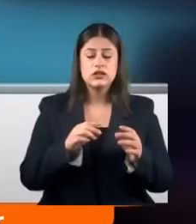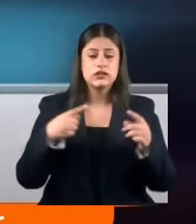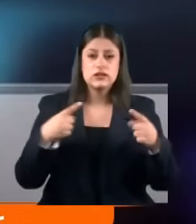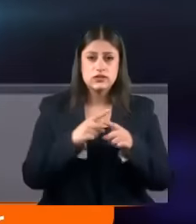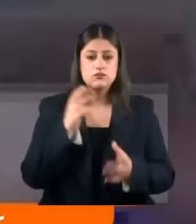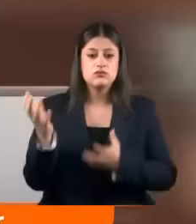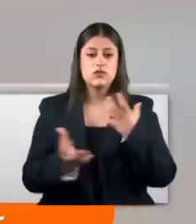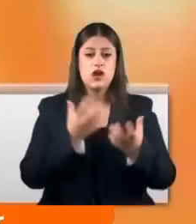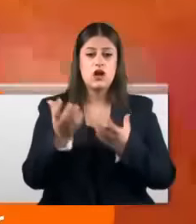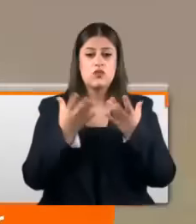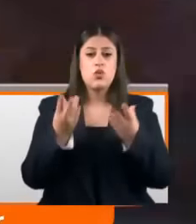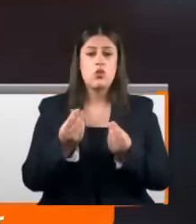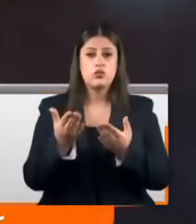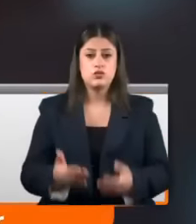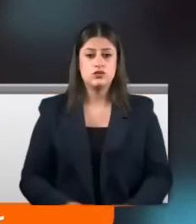açtı.